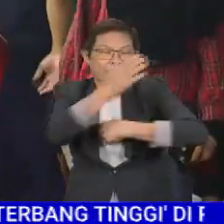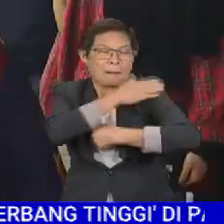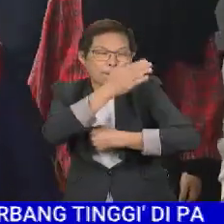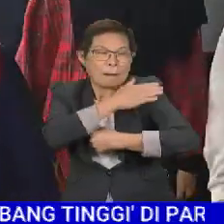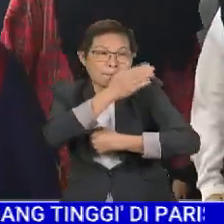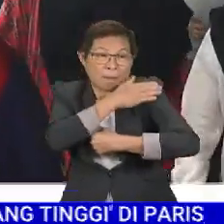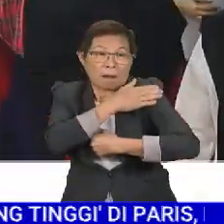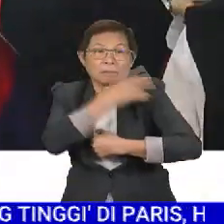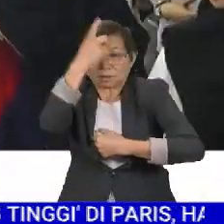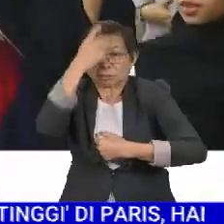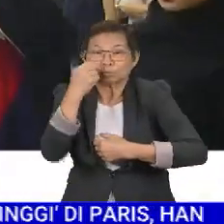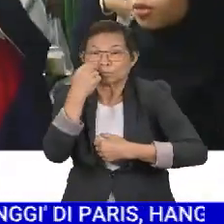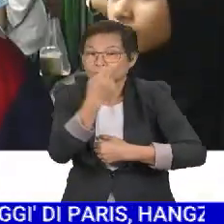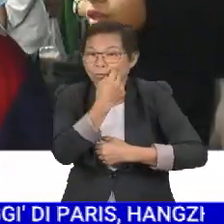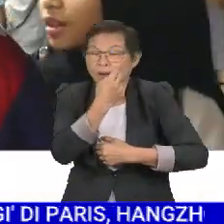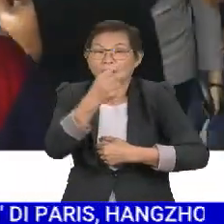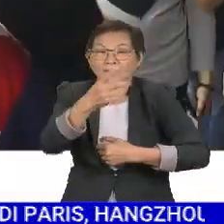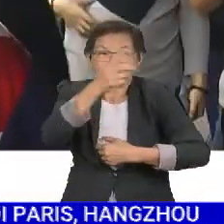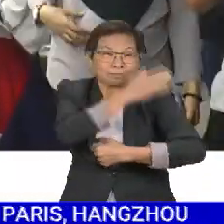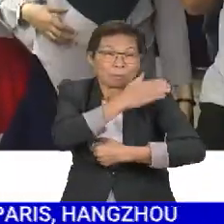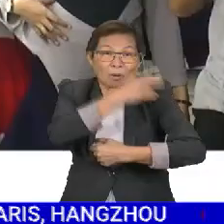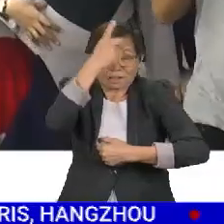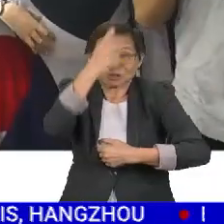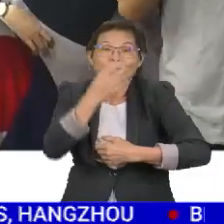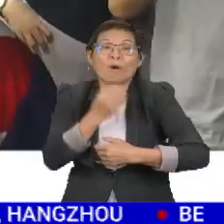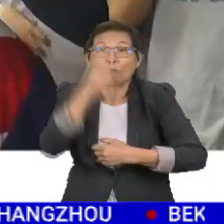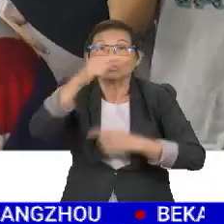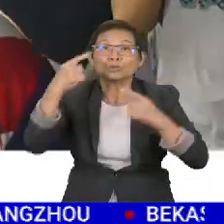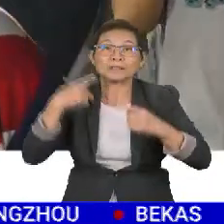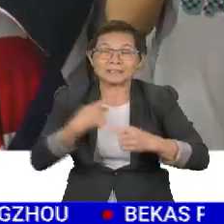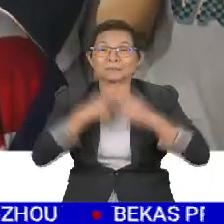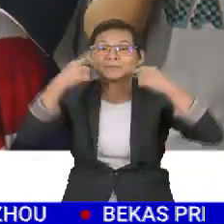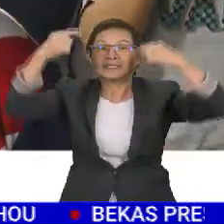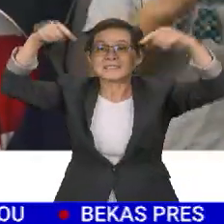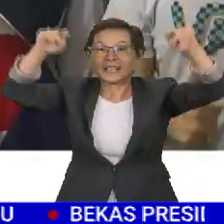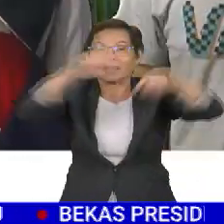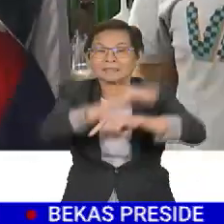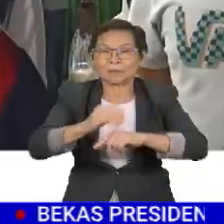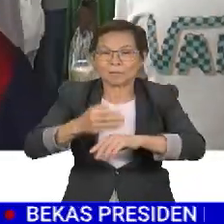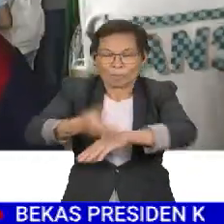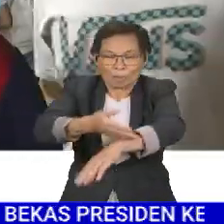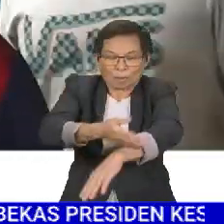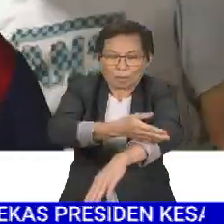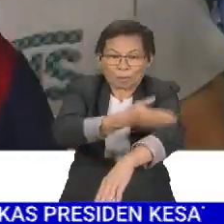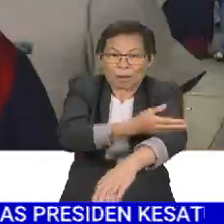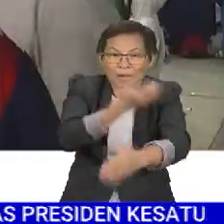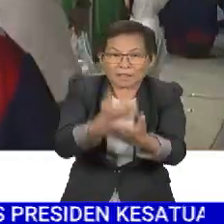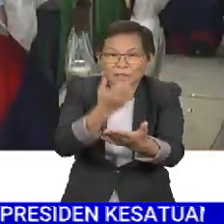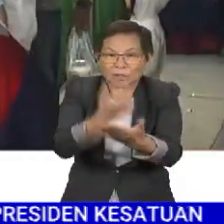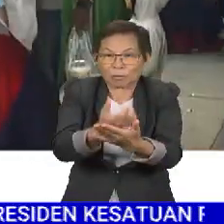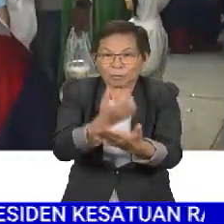Ibrahim untuk kita merealisasikan meningkatkan ekonomi